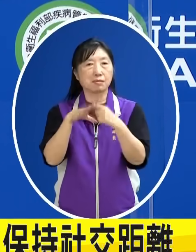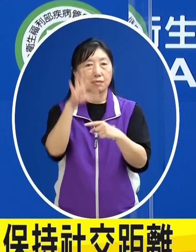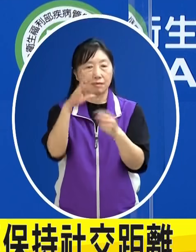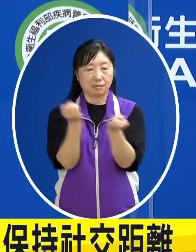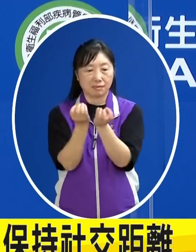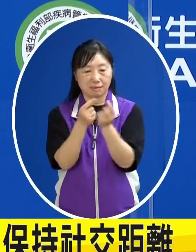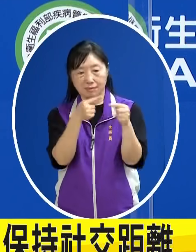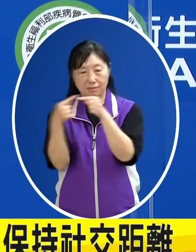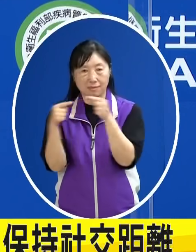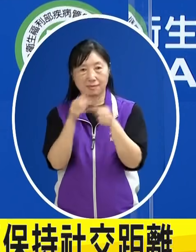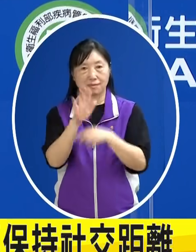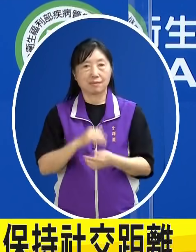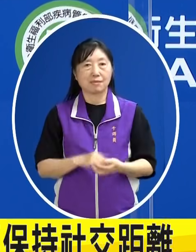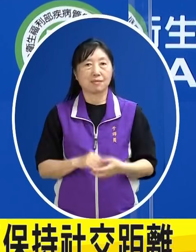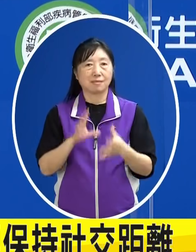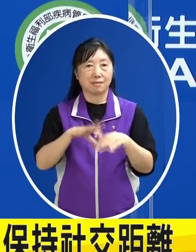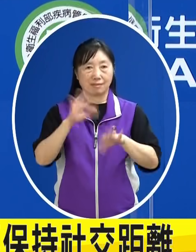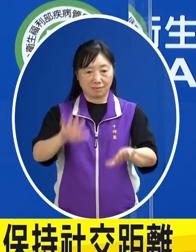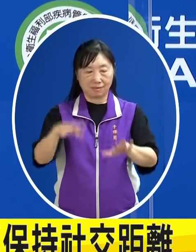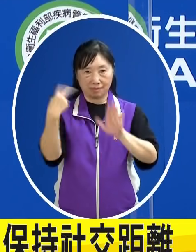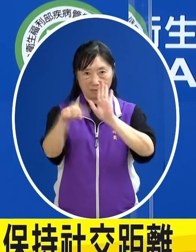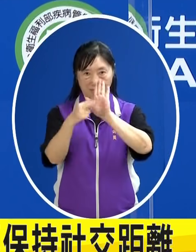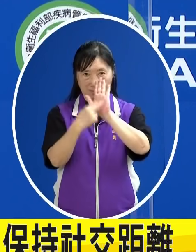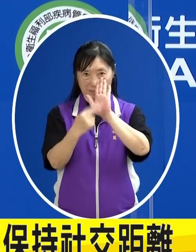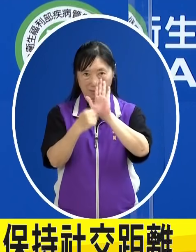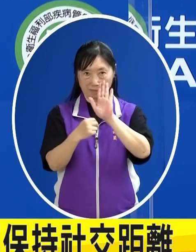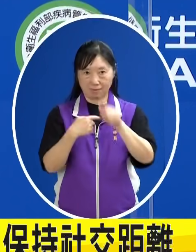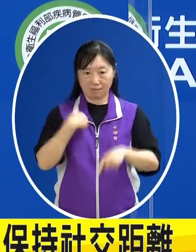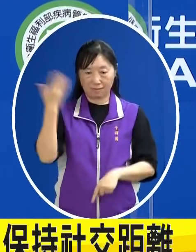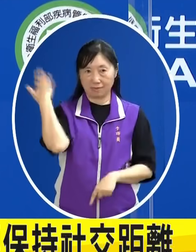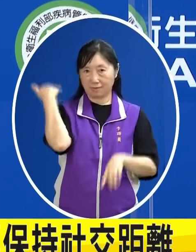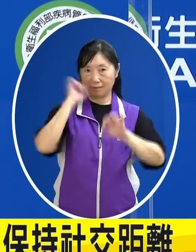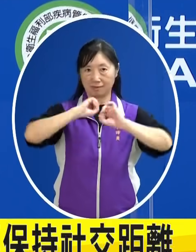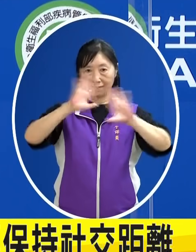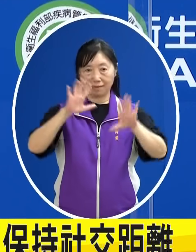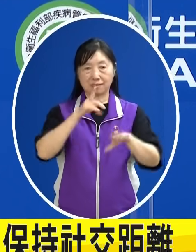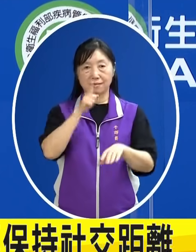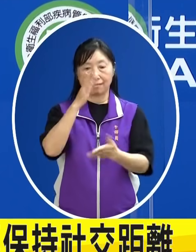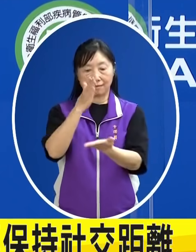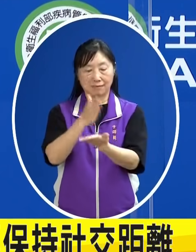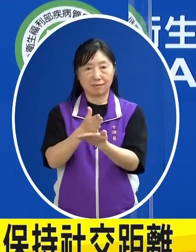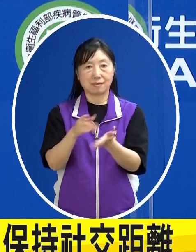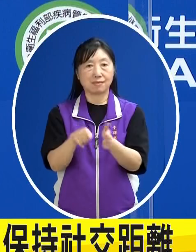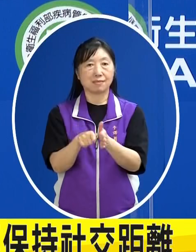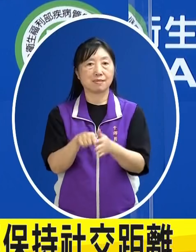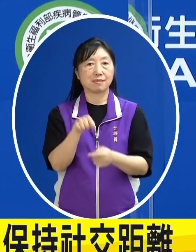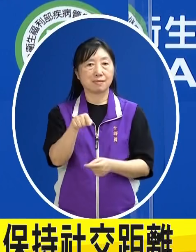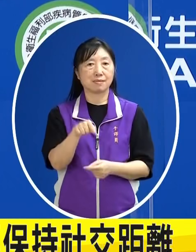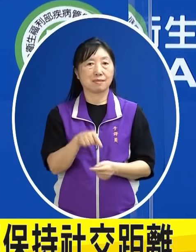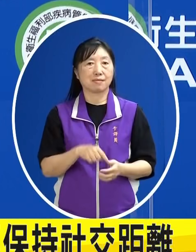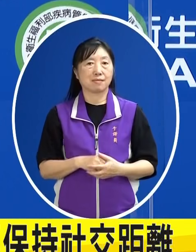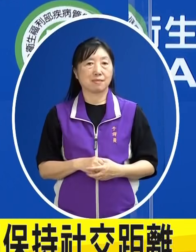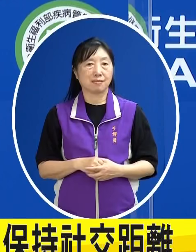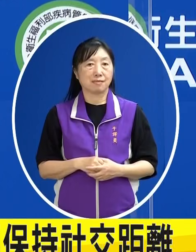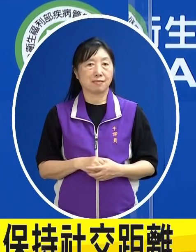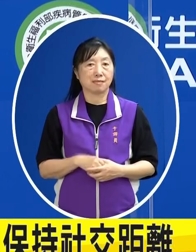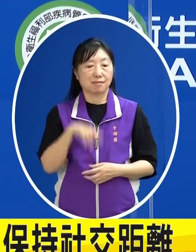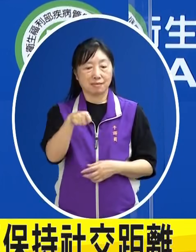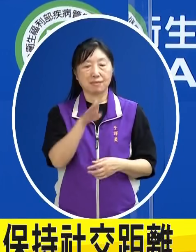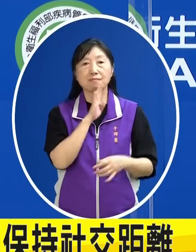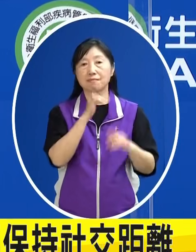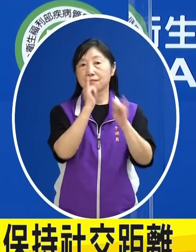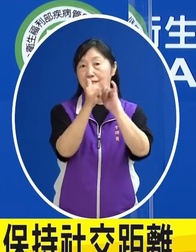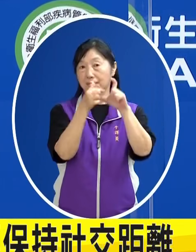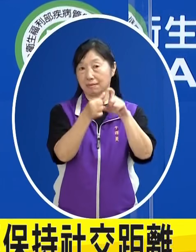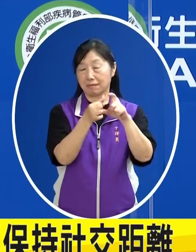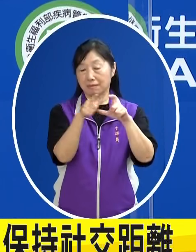我再度的重申哈，在当初我们宣布停业哈，是在发展哈整个的一个社区